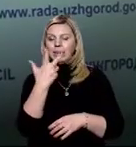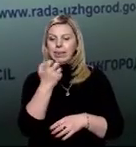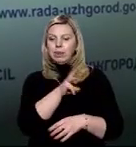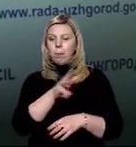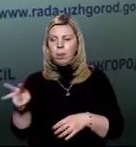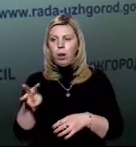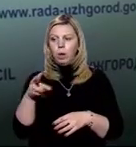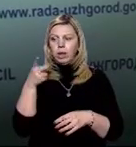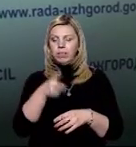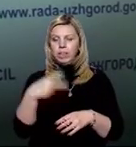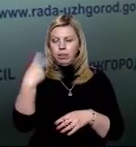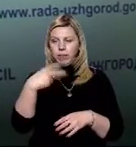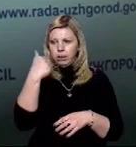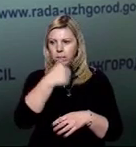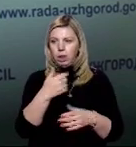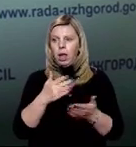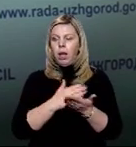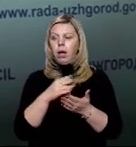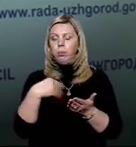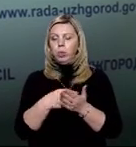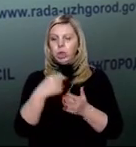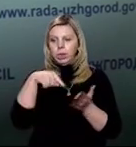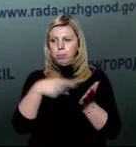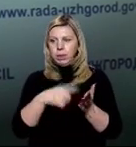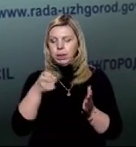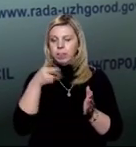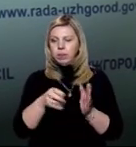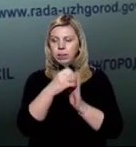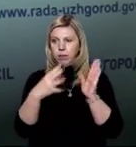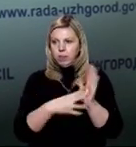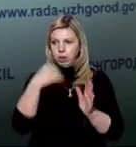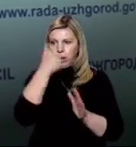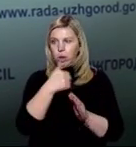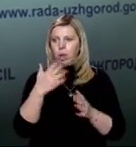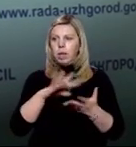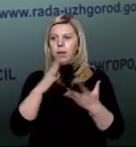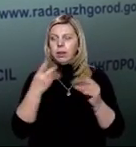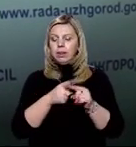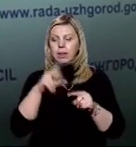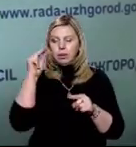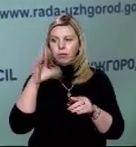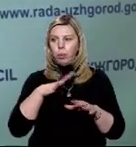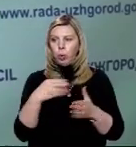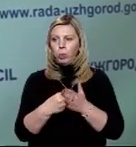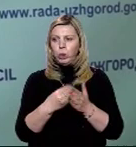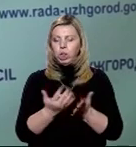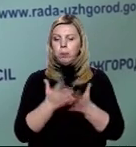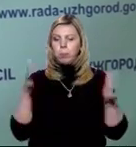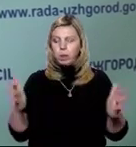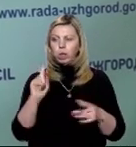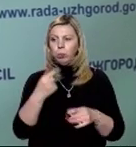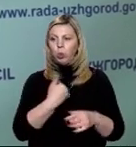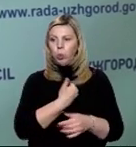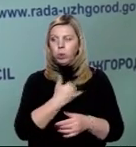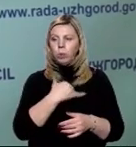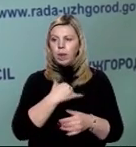1 300 000 000 на 2020 рік бюджет міста, а на 2019 рік в абсолютних цифрах був бюджет більший, тому що у нас